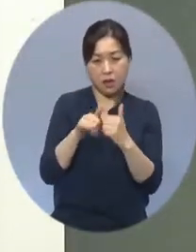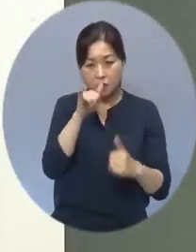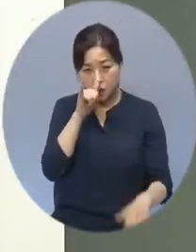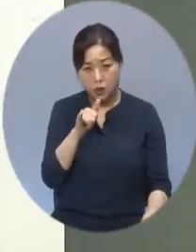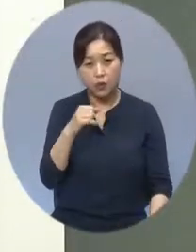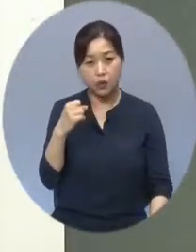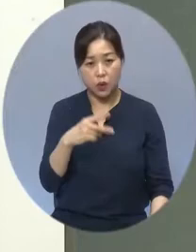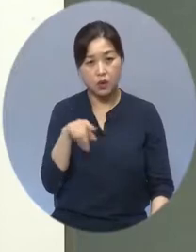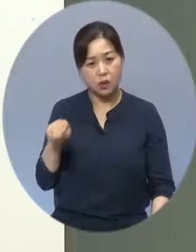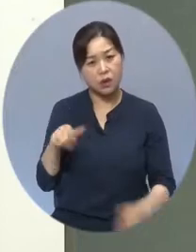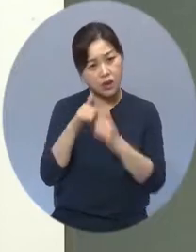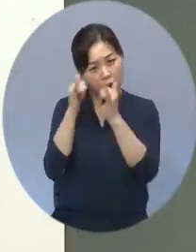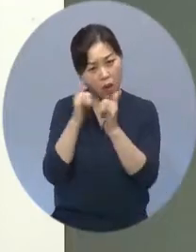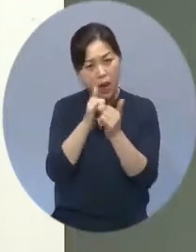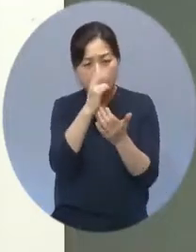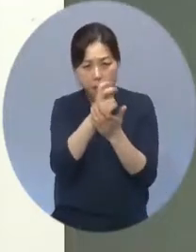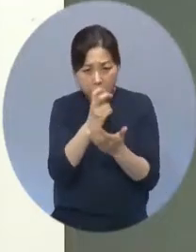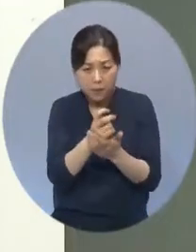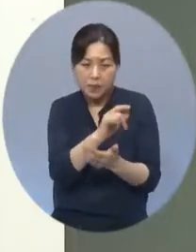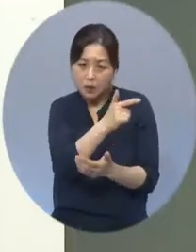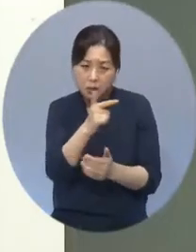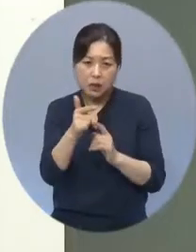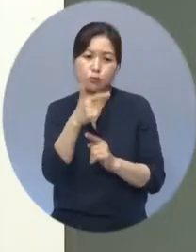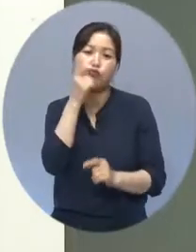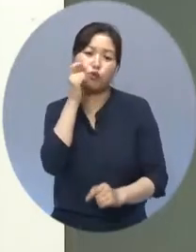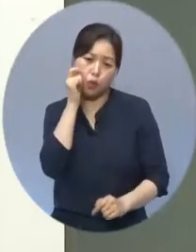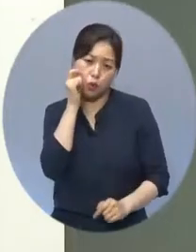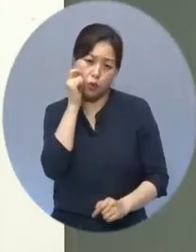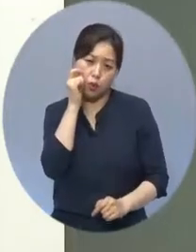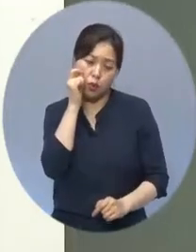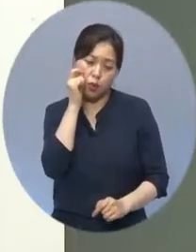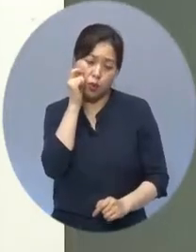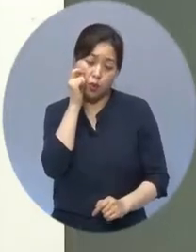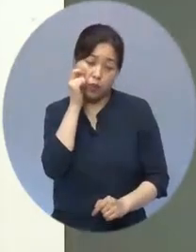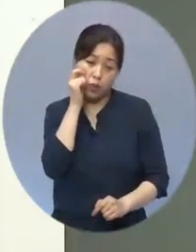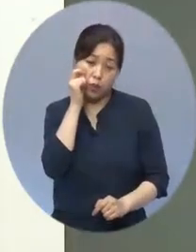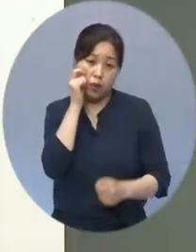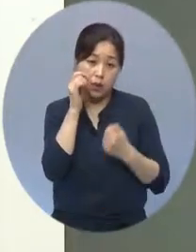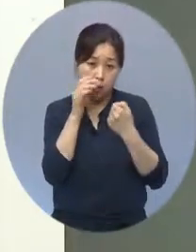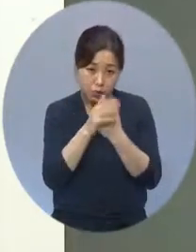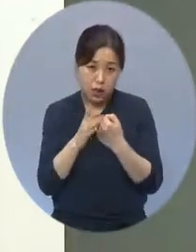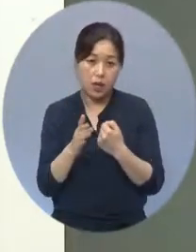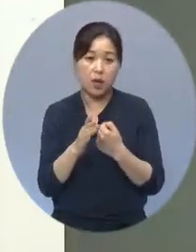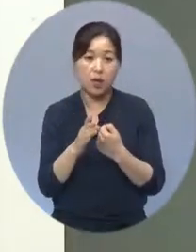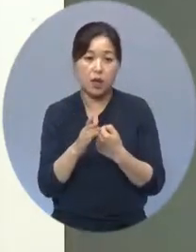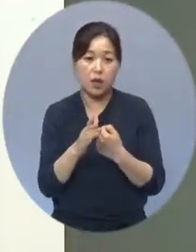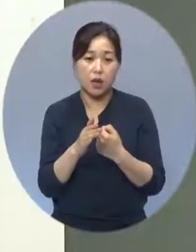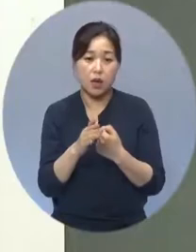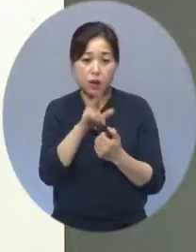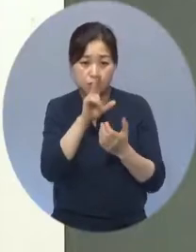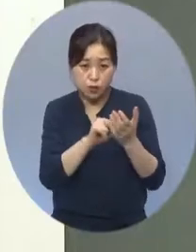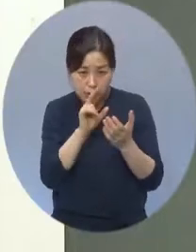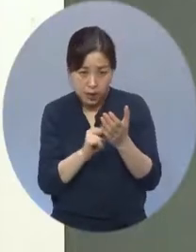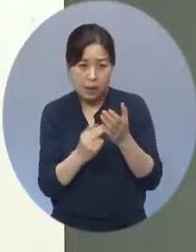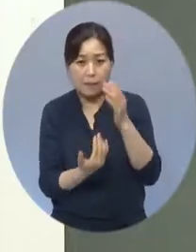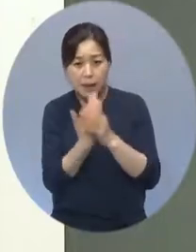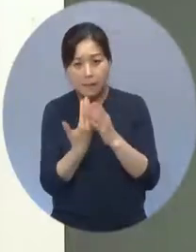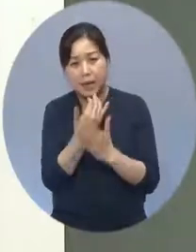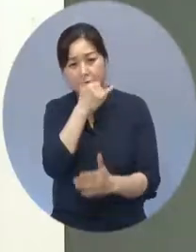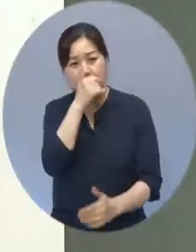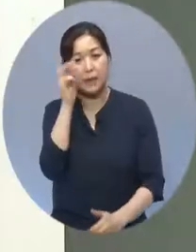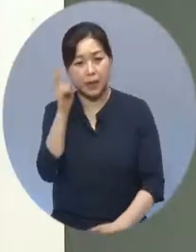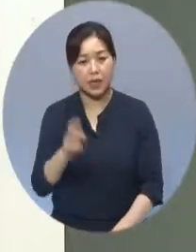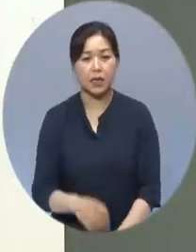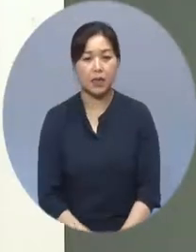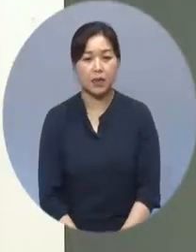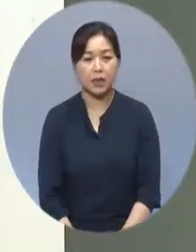가지 사회 제도가 좀 미비해서 네. 여러 가지 문제가 제기도